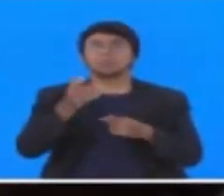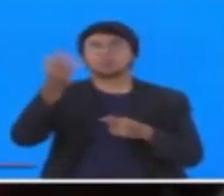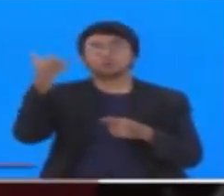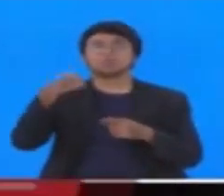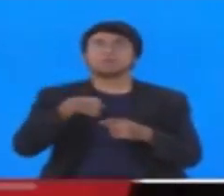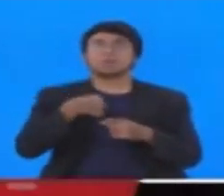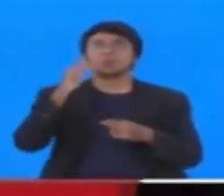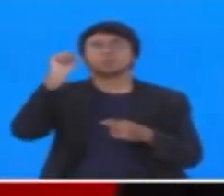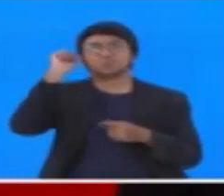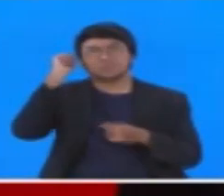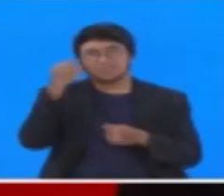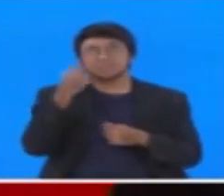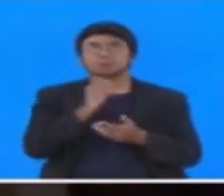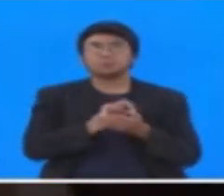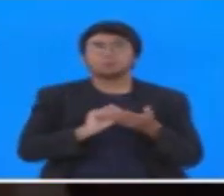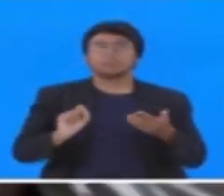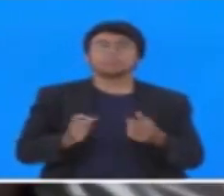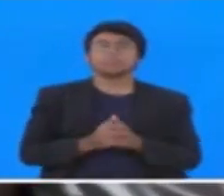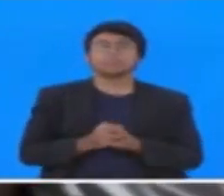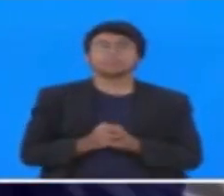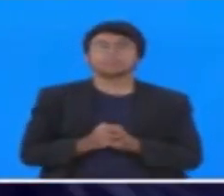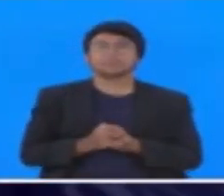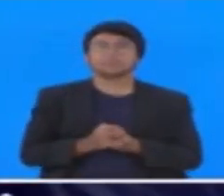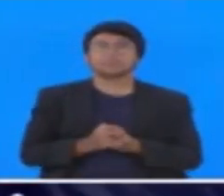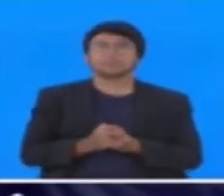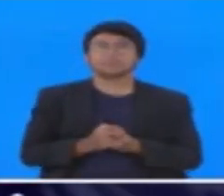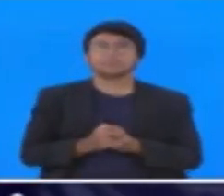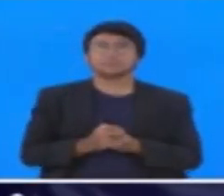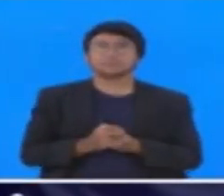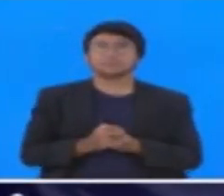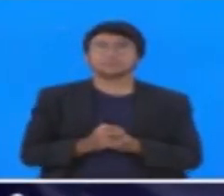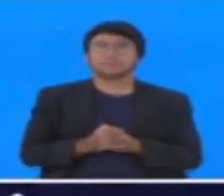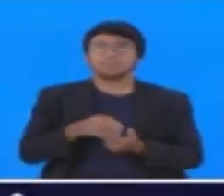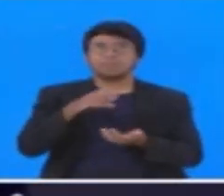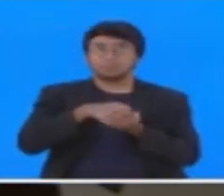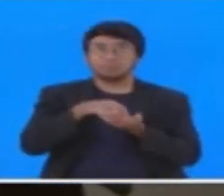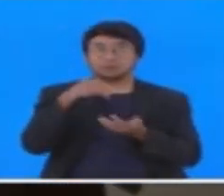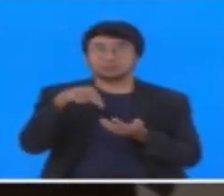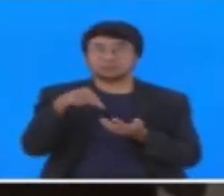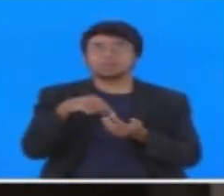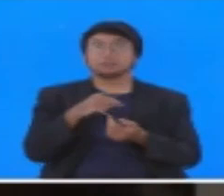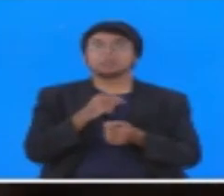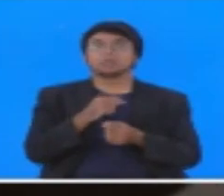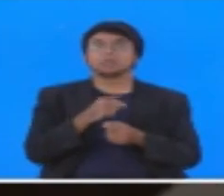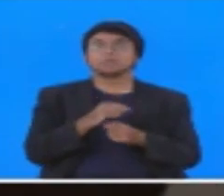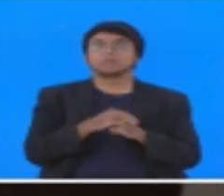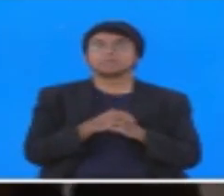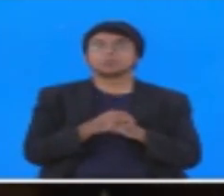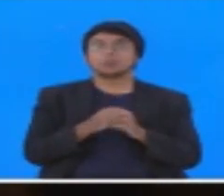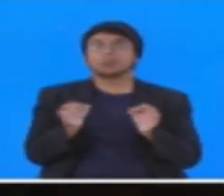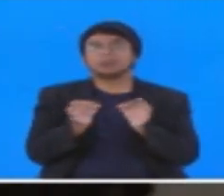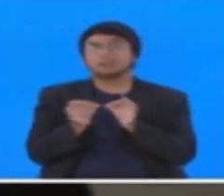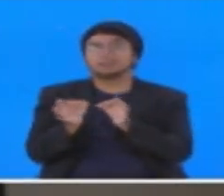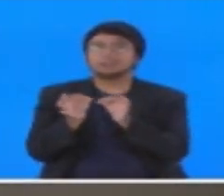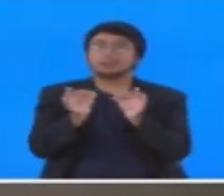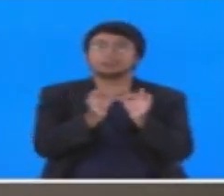membantu anaknya untuk memperoleh pendidikan. Selain lokasinya yang mudah dijangkau, orang tua murid tidak dipungut biaya SPP. Mereka cukup memberi biaya sukarela kepada